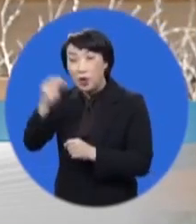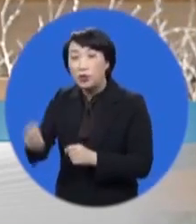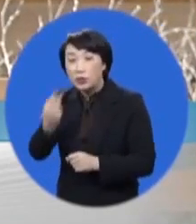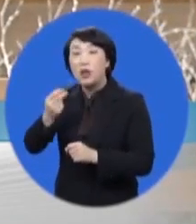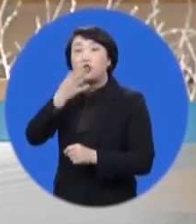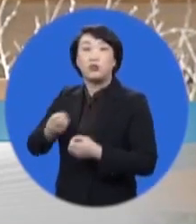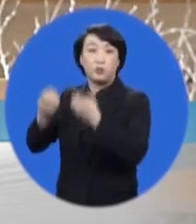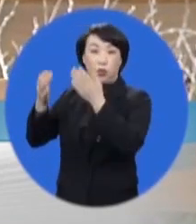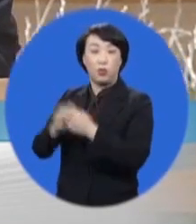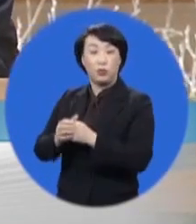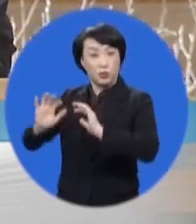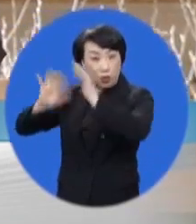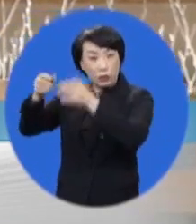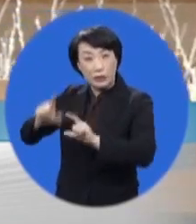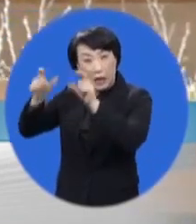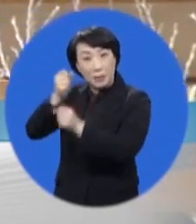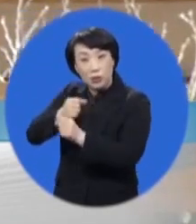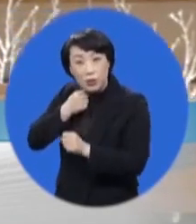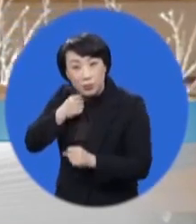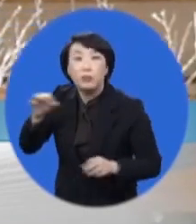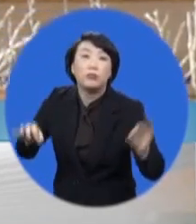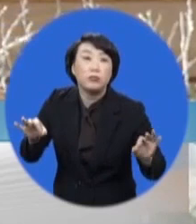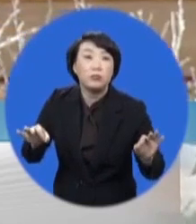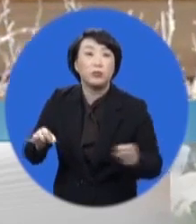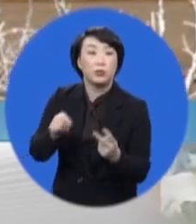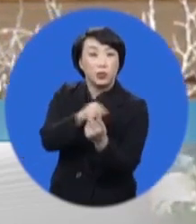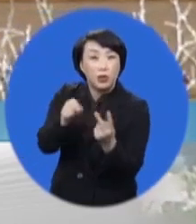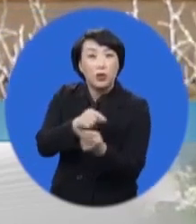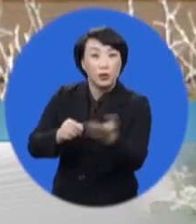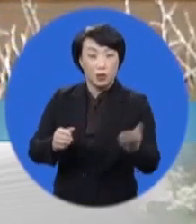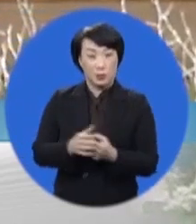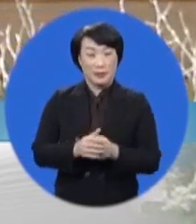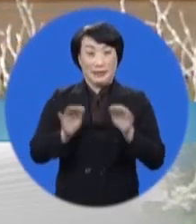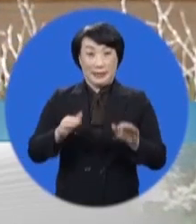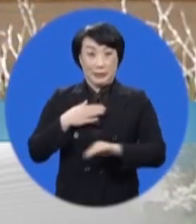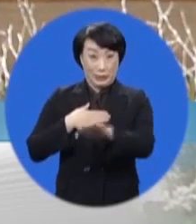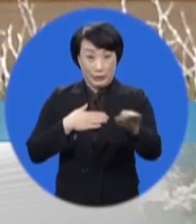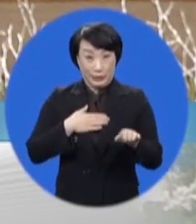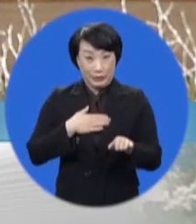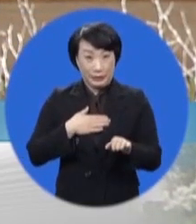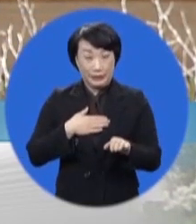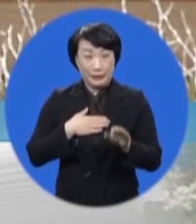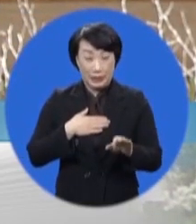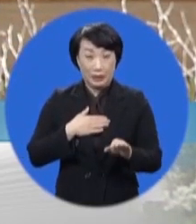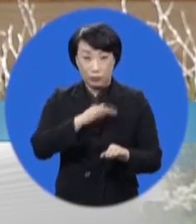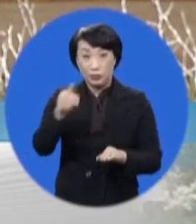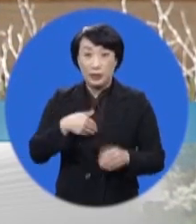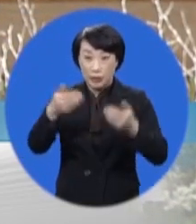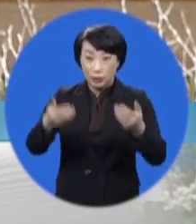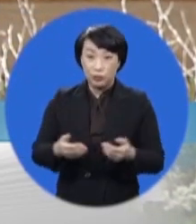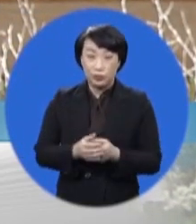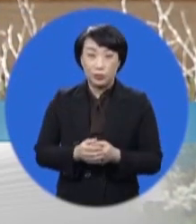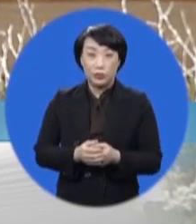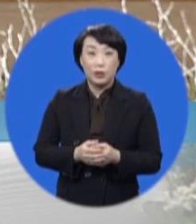영생과 축복과 천국의 나를 만들 것이냐. 그러므로 우리는 이 우리에게